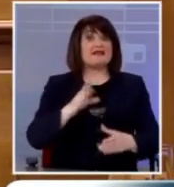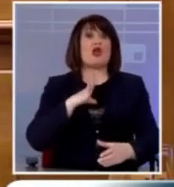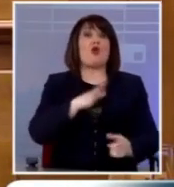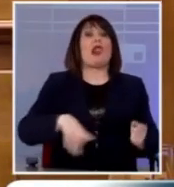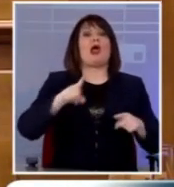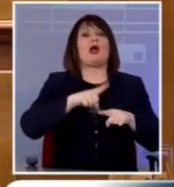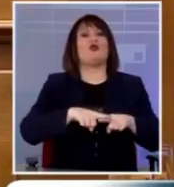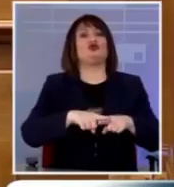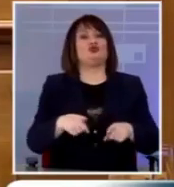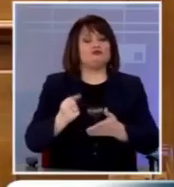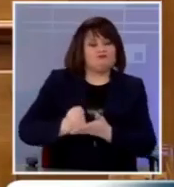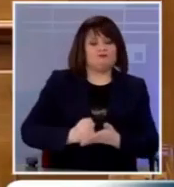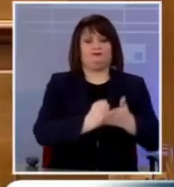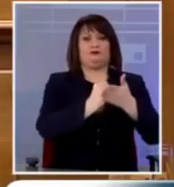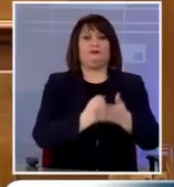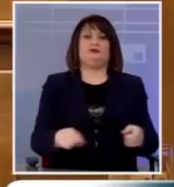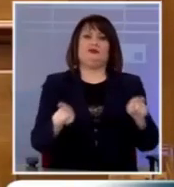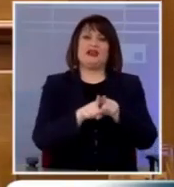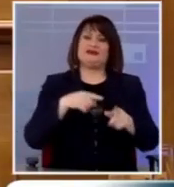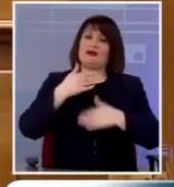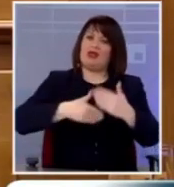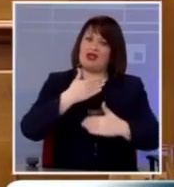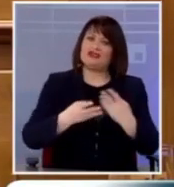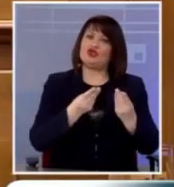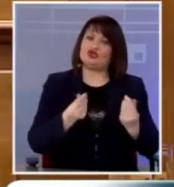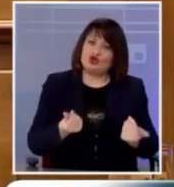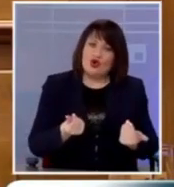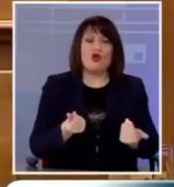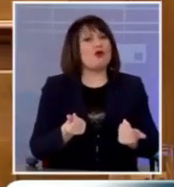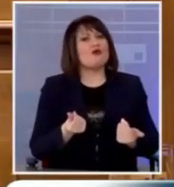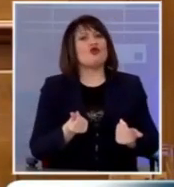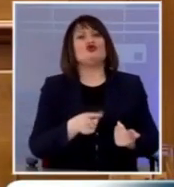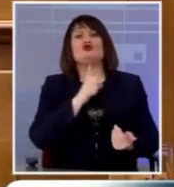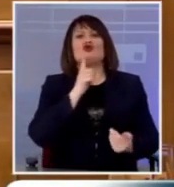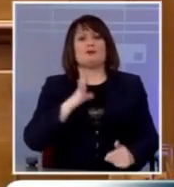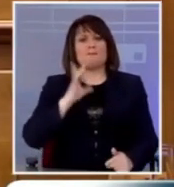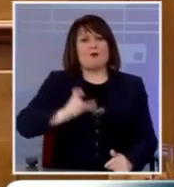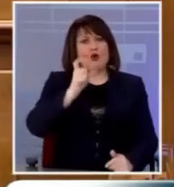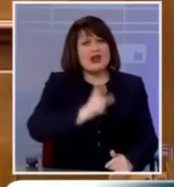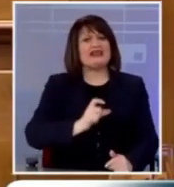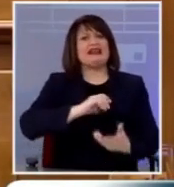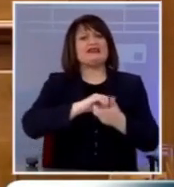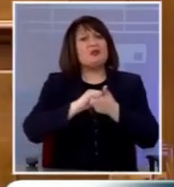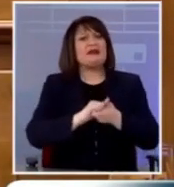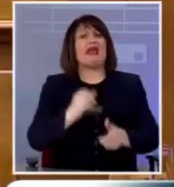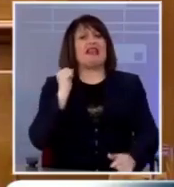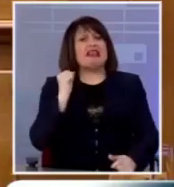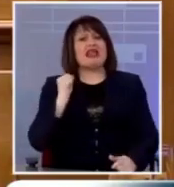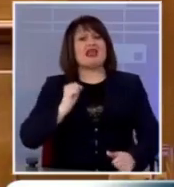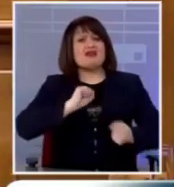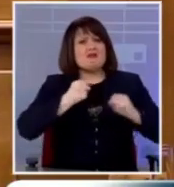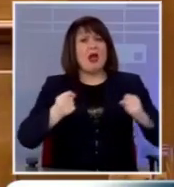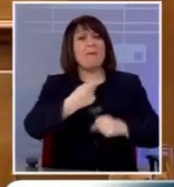Ο λαός συντεταγμένος μέσα από διαδικασίες, ο λαός σαν πολίτες και σαν μαζικά κινήματα, ο λαός σαν